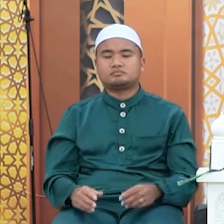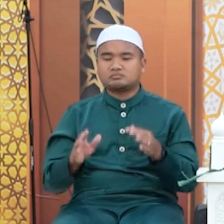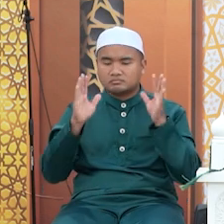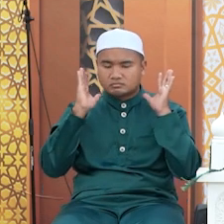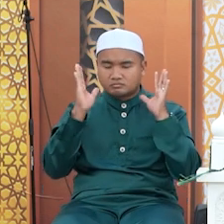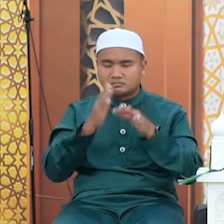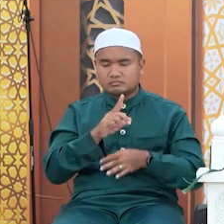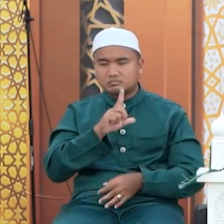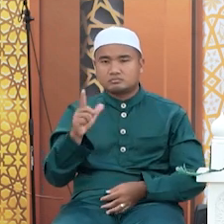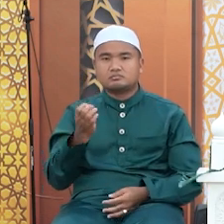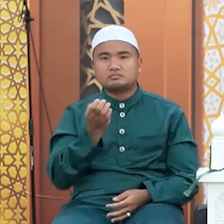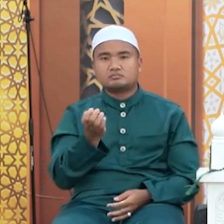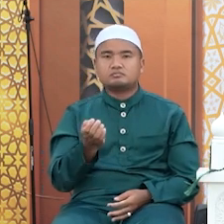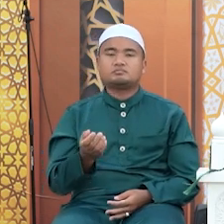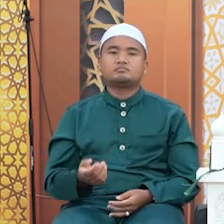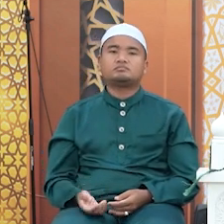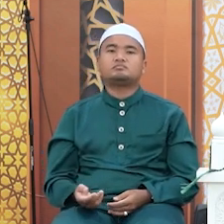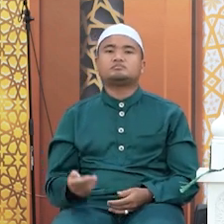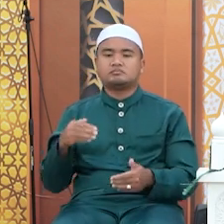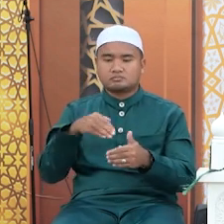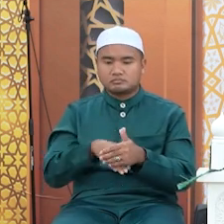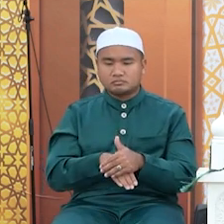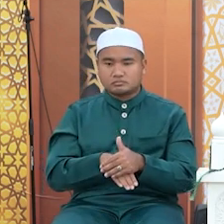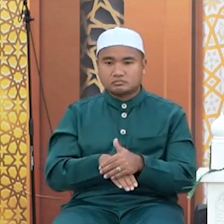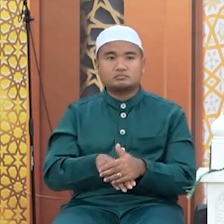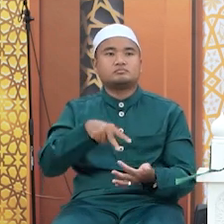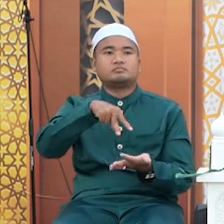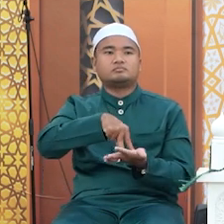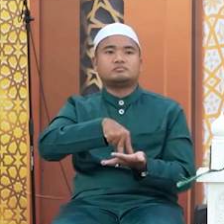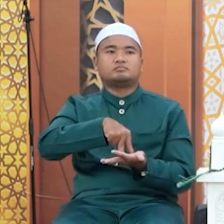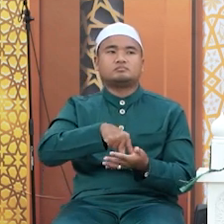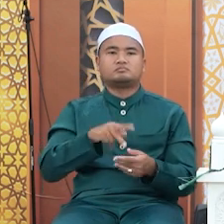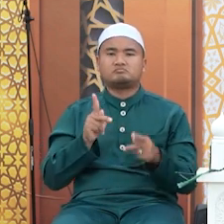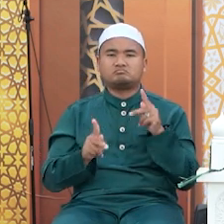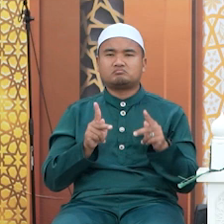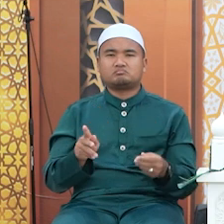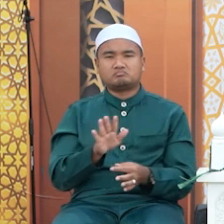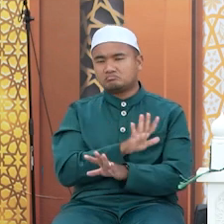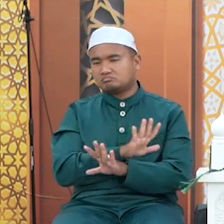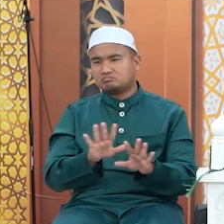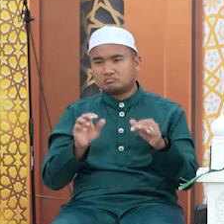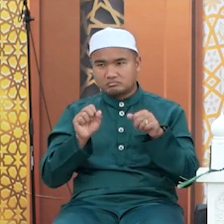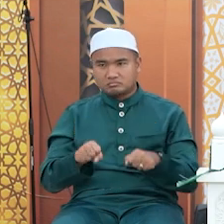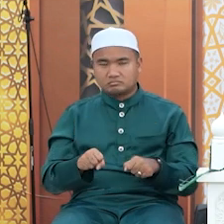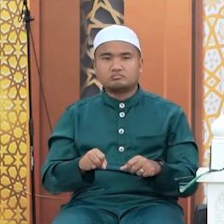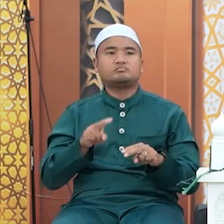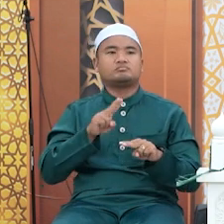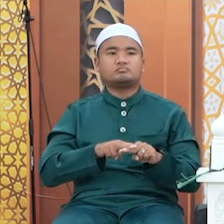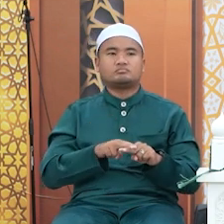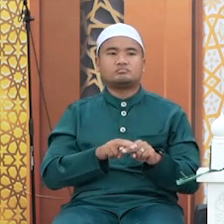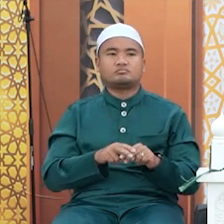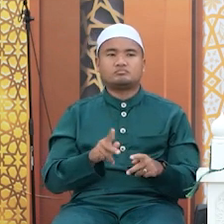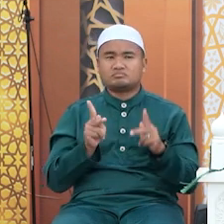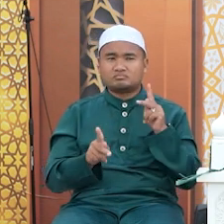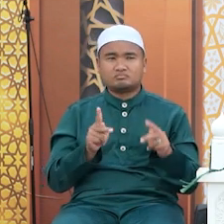Semayanglah kamu dalam keadaan berdiri. Kalau tak mampu duduk, kalau tak mampu, sembahyanglah